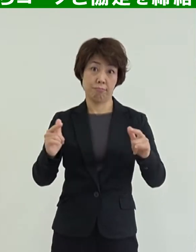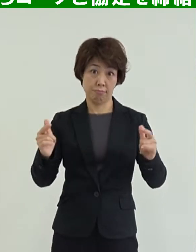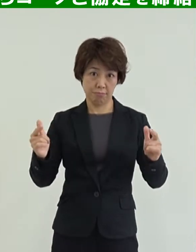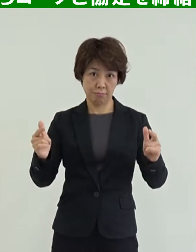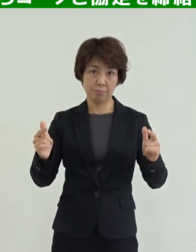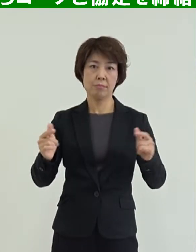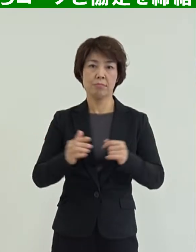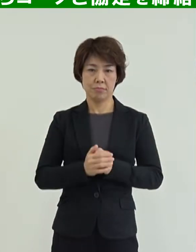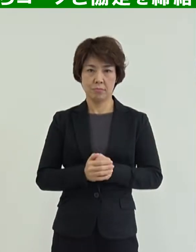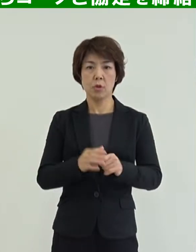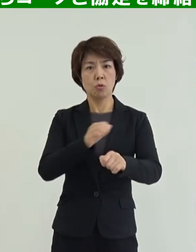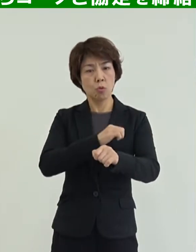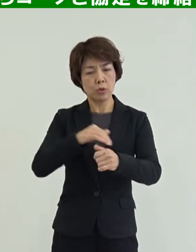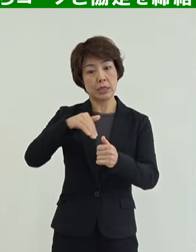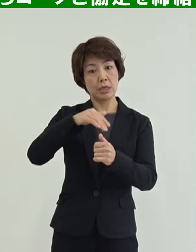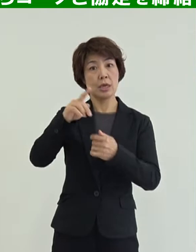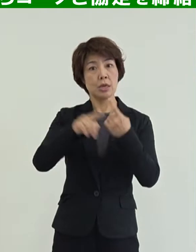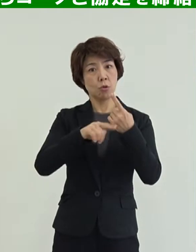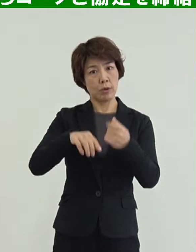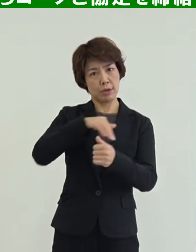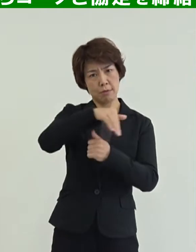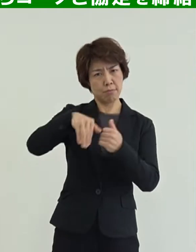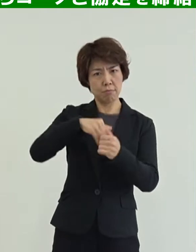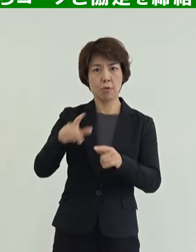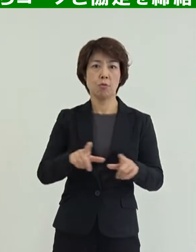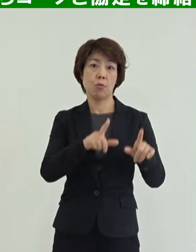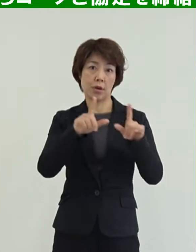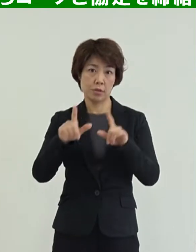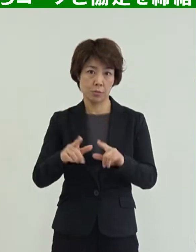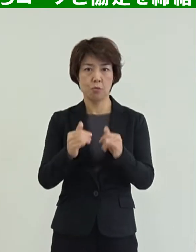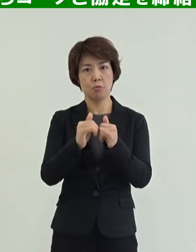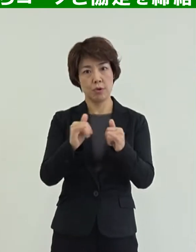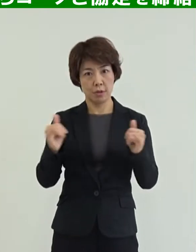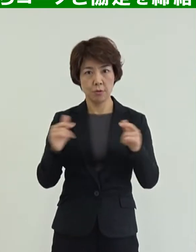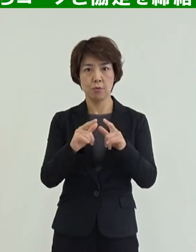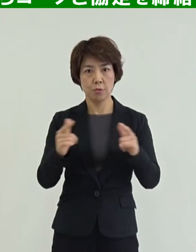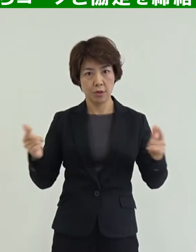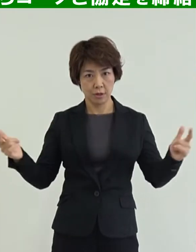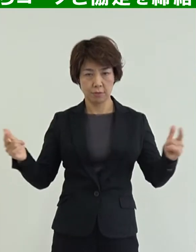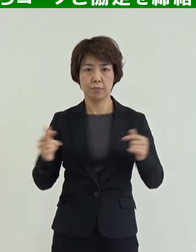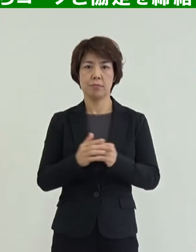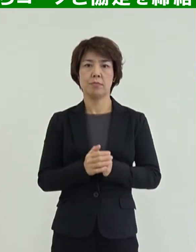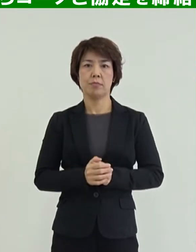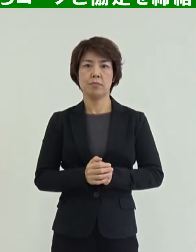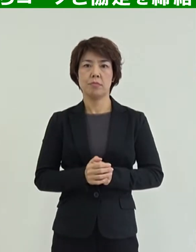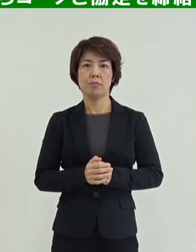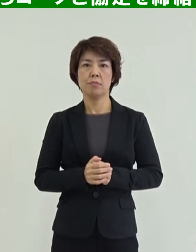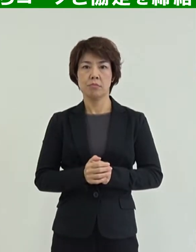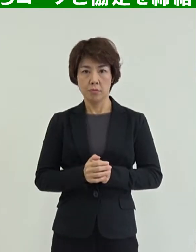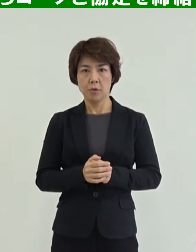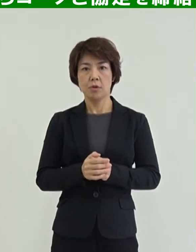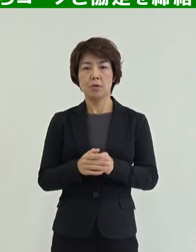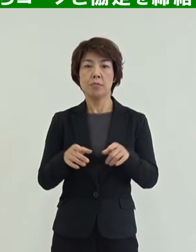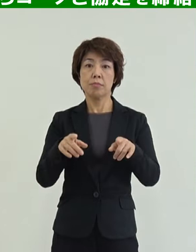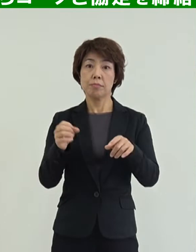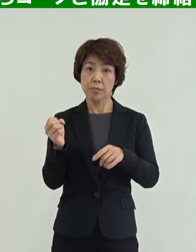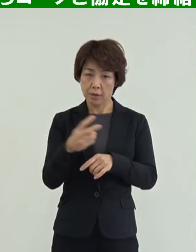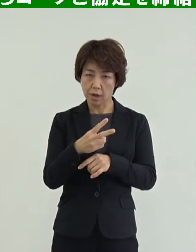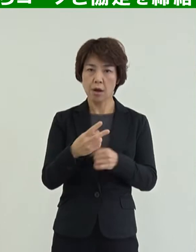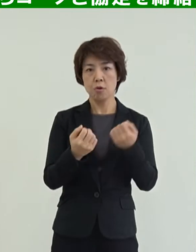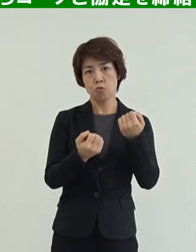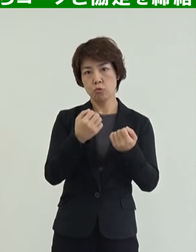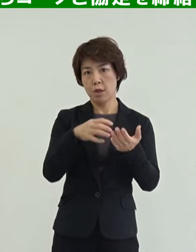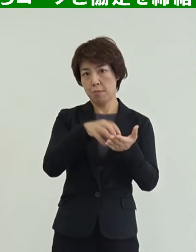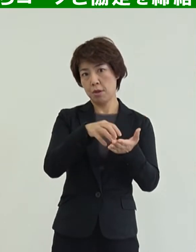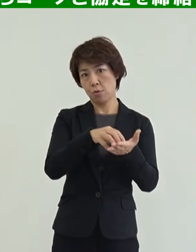おり特にを一人暮らしの高齢者の方も増えているという状況でございますそれに伴いまして運転免許証